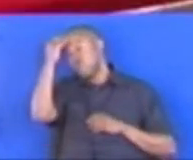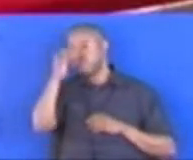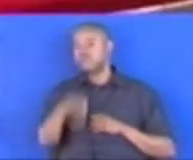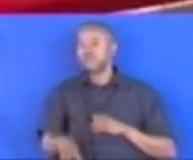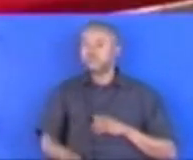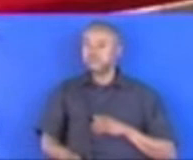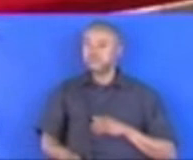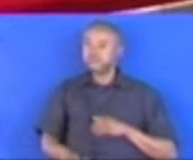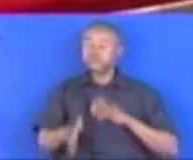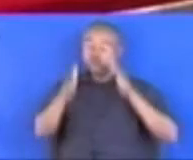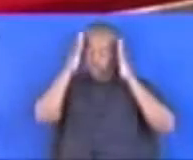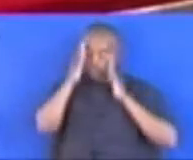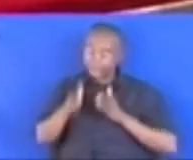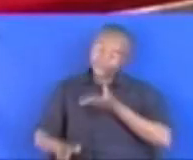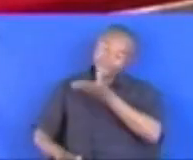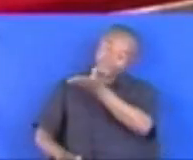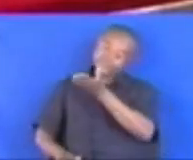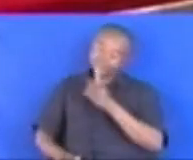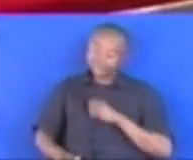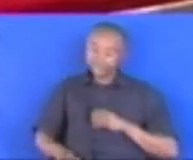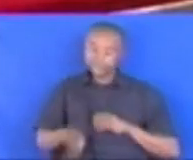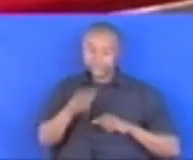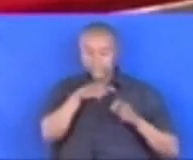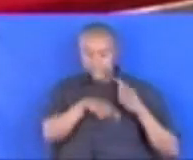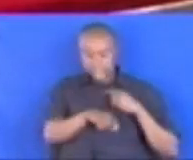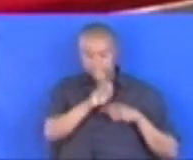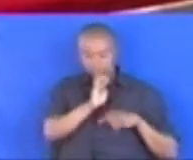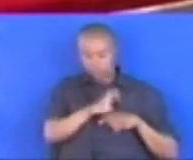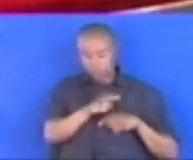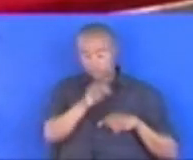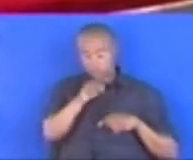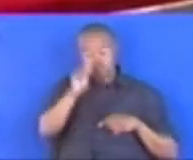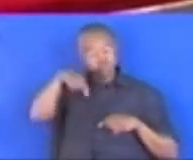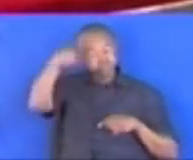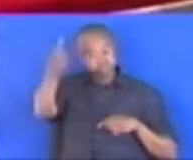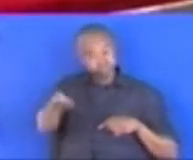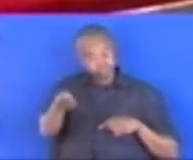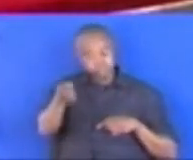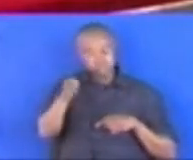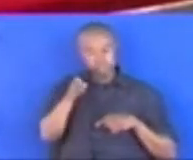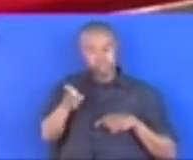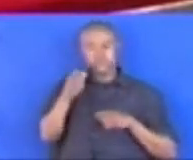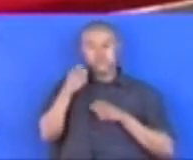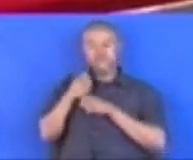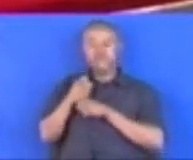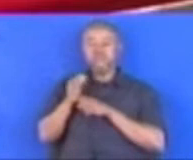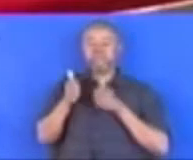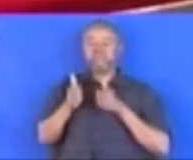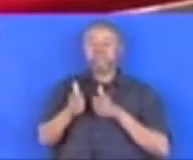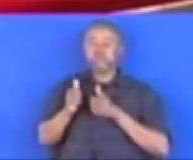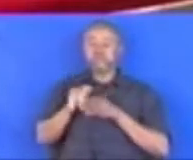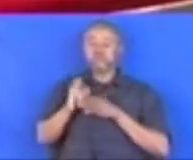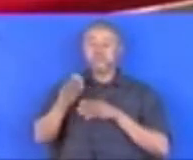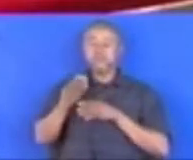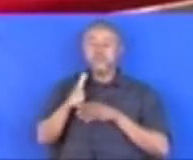mengine. Mheshimiwa Naibu Speaker, katika mwaka 2021-22 fungu hili tunakadiria kutumia shilingi